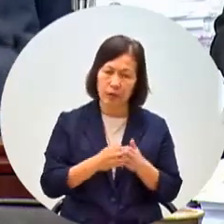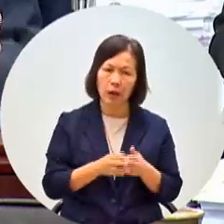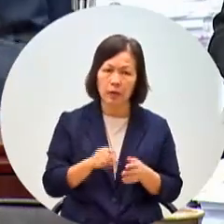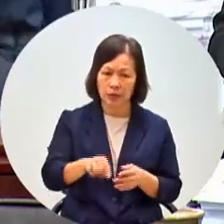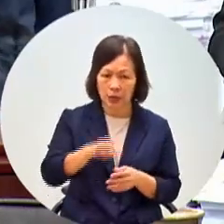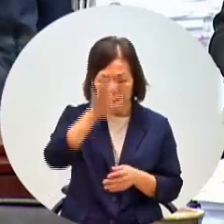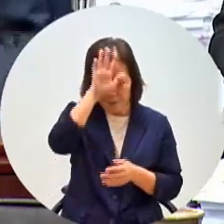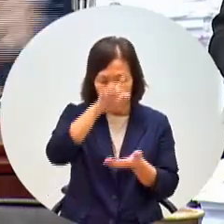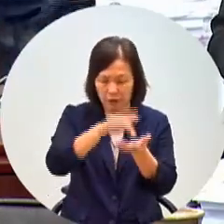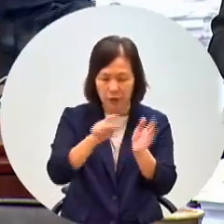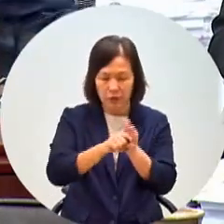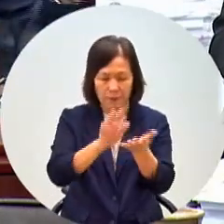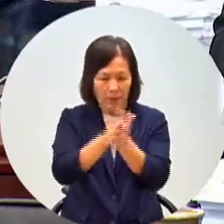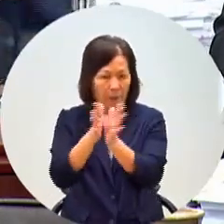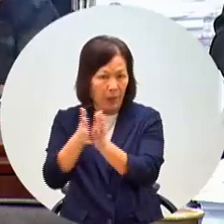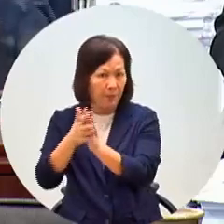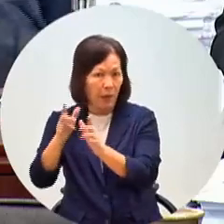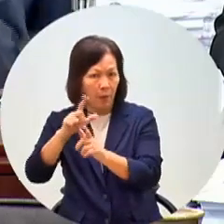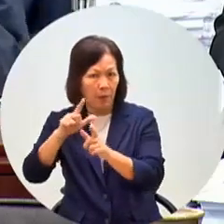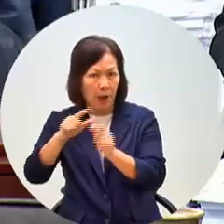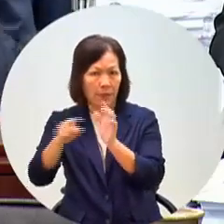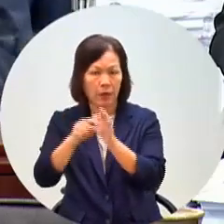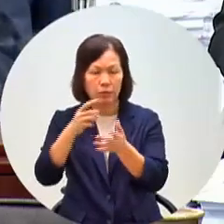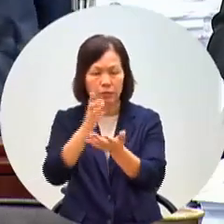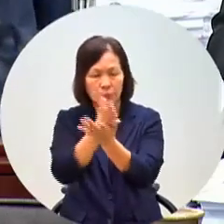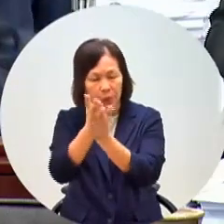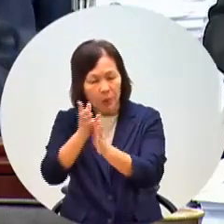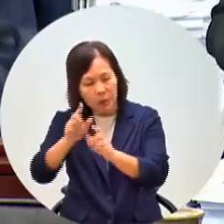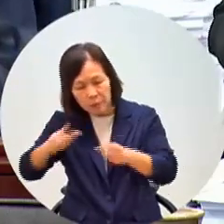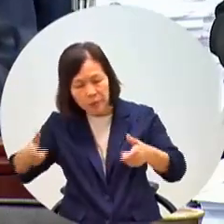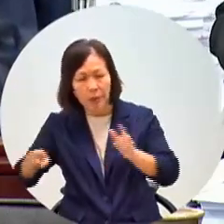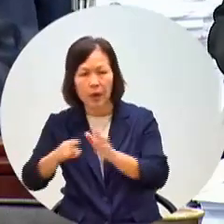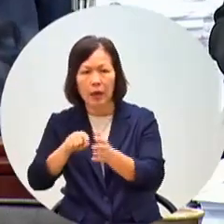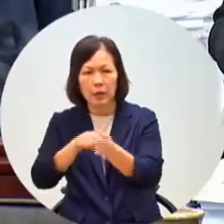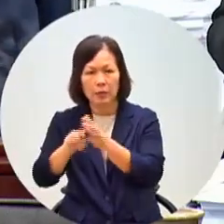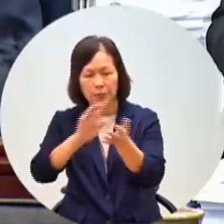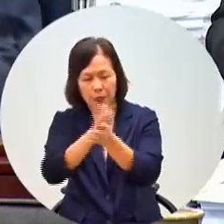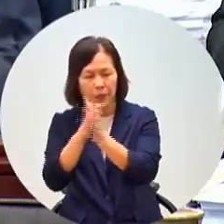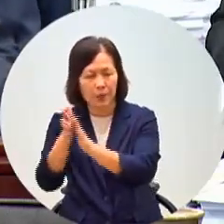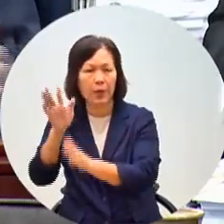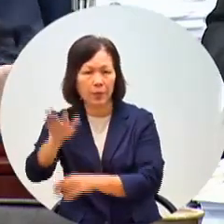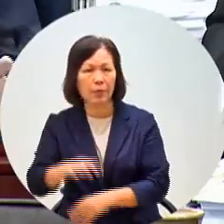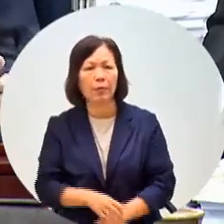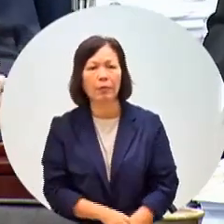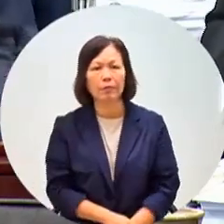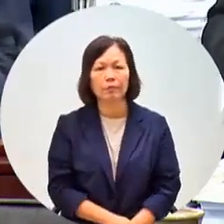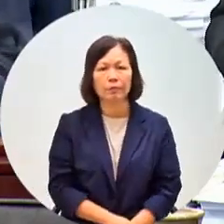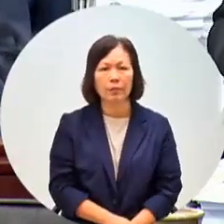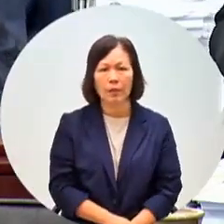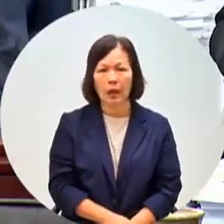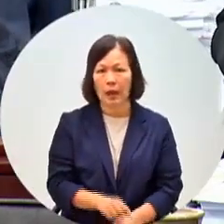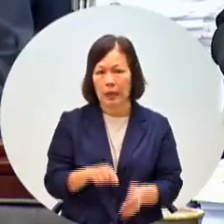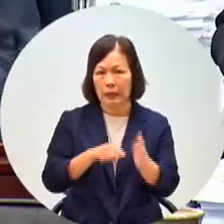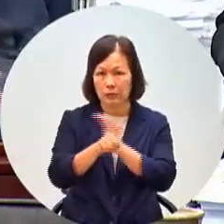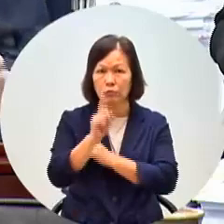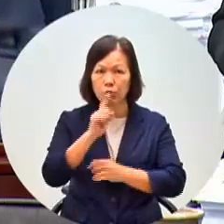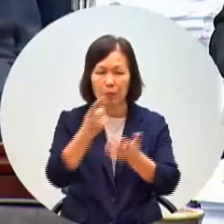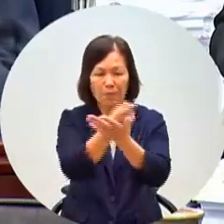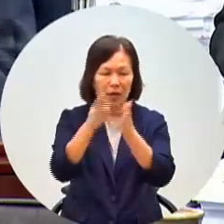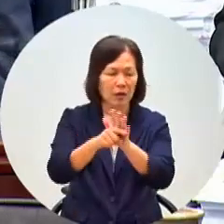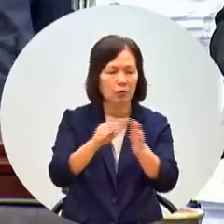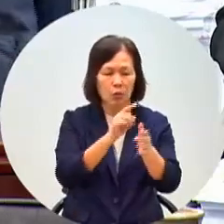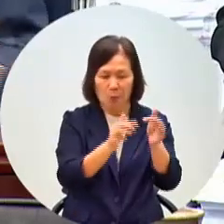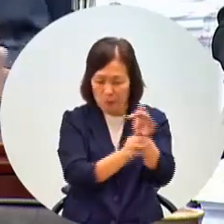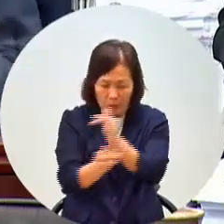病毒千变万化，你看从以前 Alpha Delta 到现在的 Omicron， 所以没有说大家都做